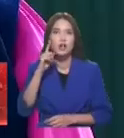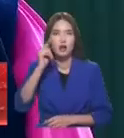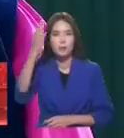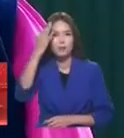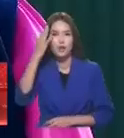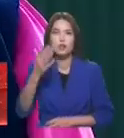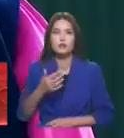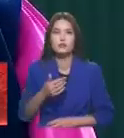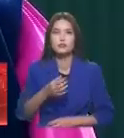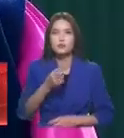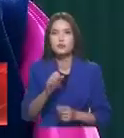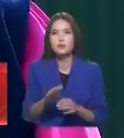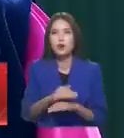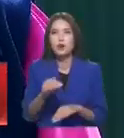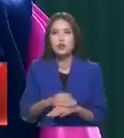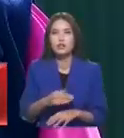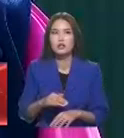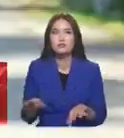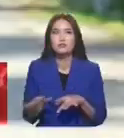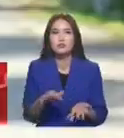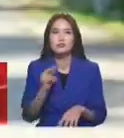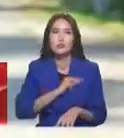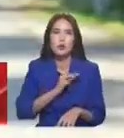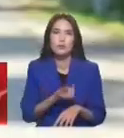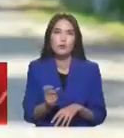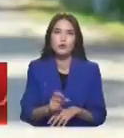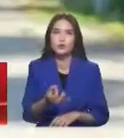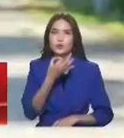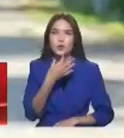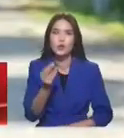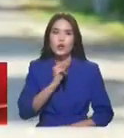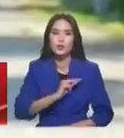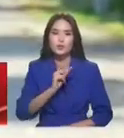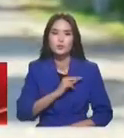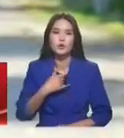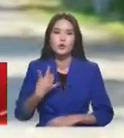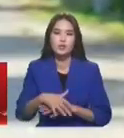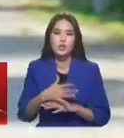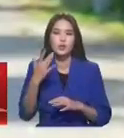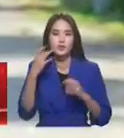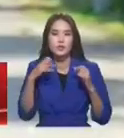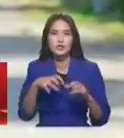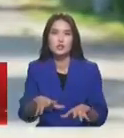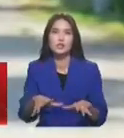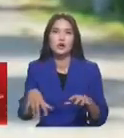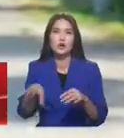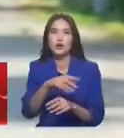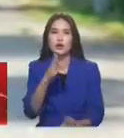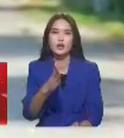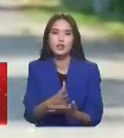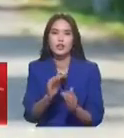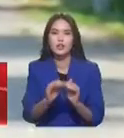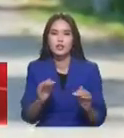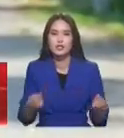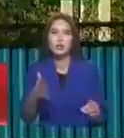хозяйственный. Как руководитель, он нам очень нравится. Вечером, если мы выходим на улицу, у нас вся деревня освещается. Дети с